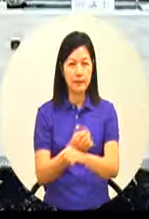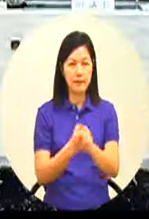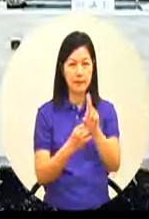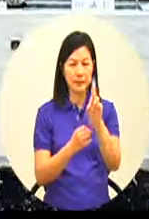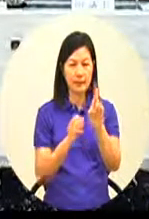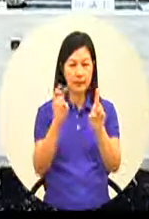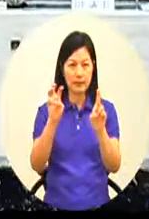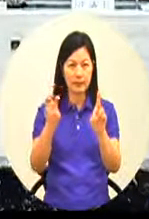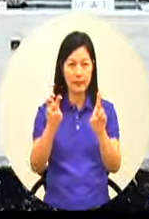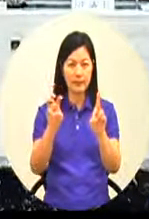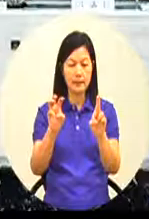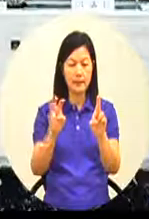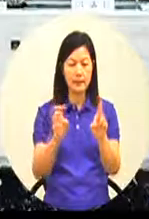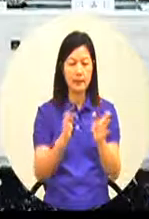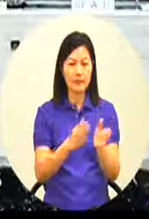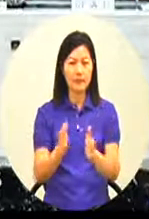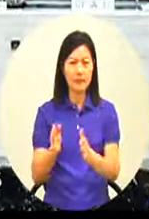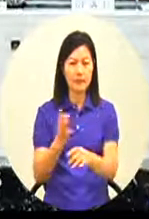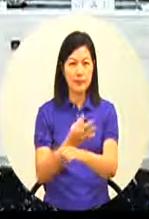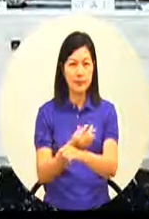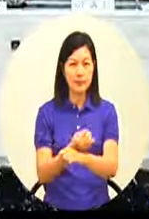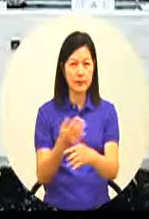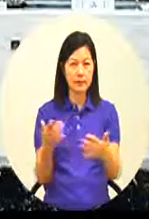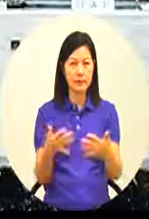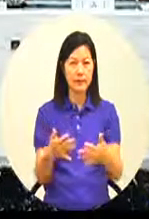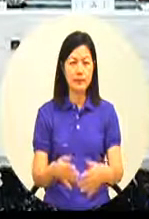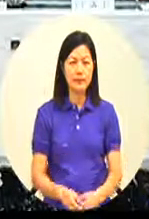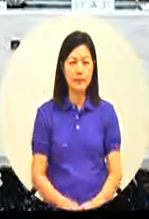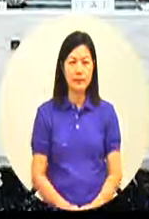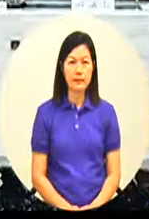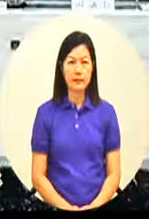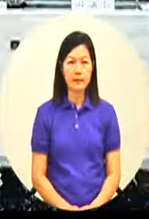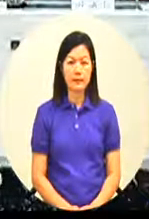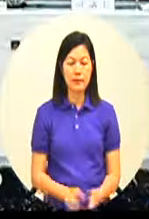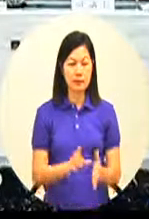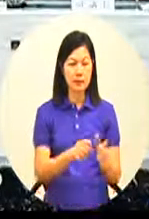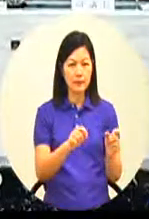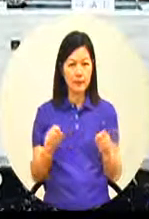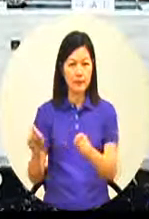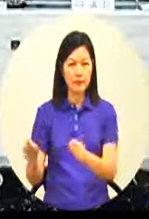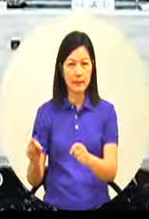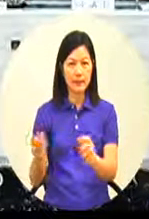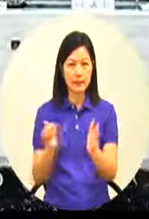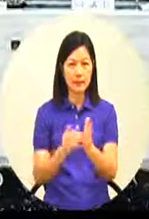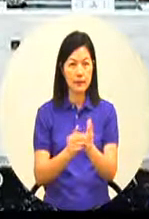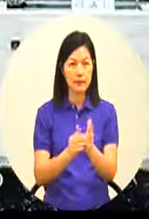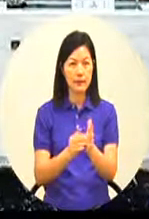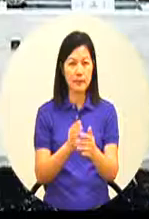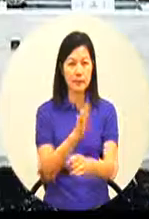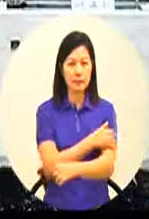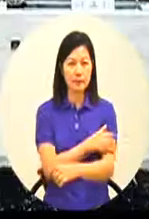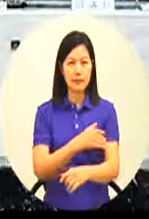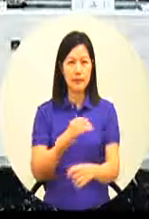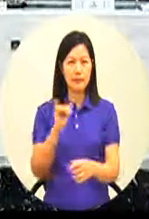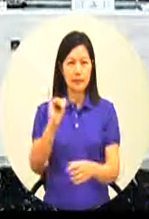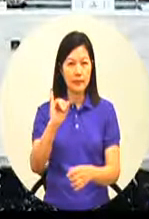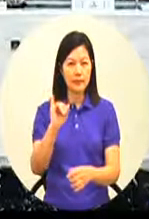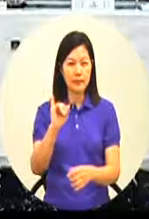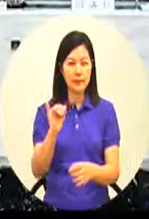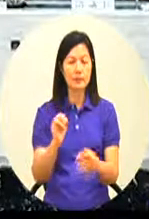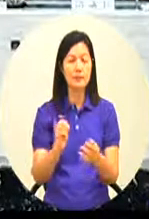12:30，我们先处理时间哈。我们延长开会时间到陈信宇议员质询完毕